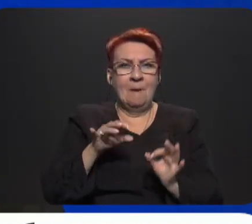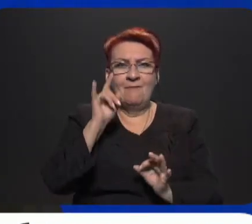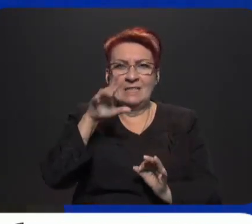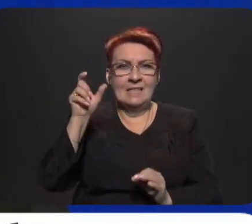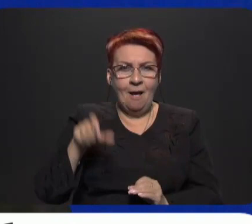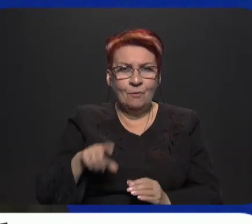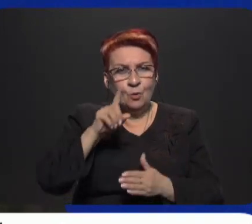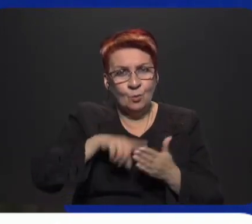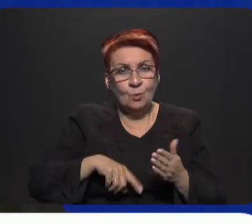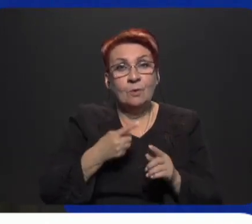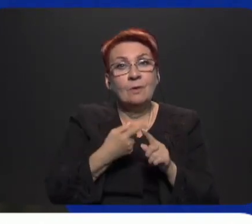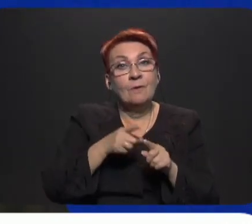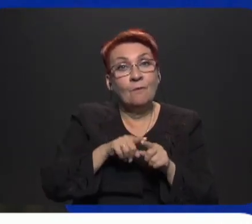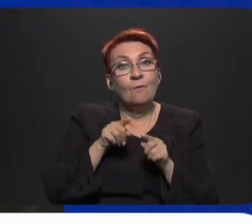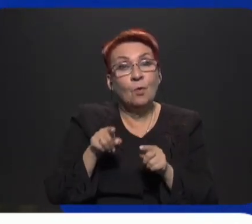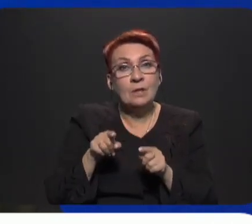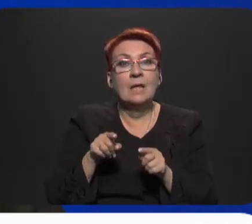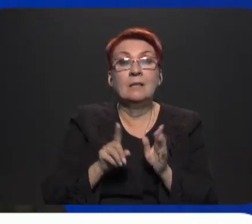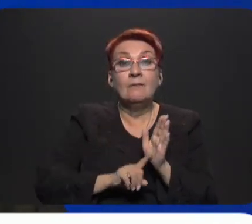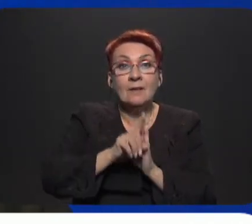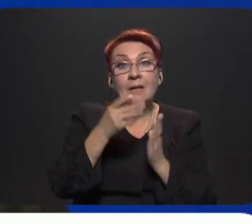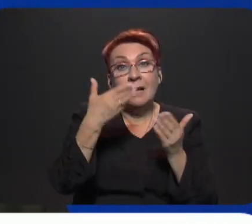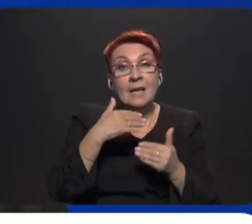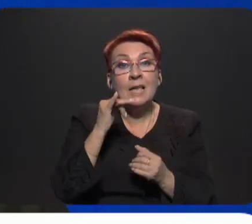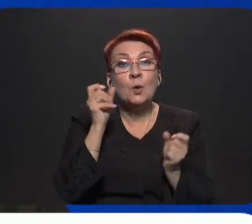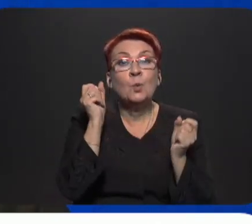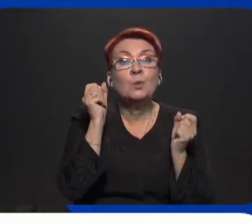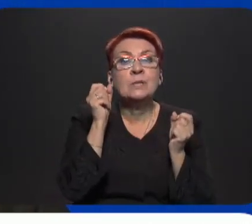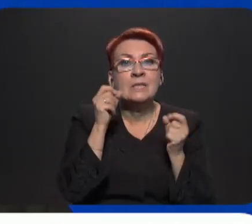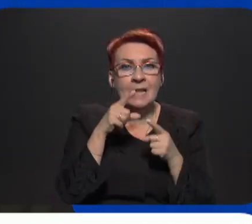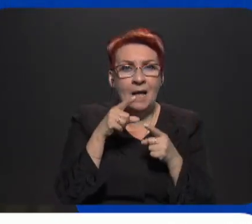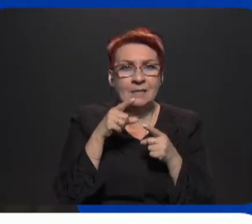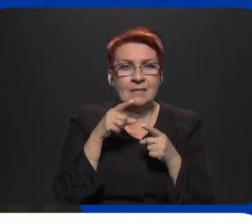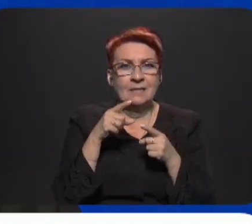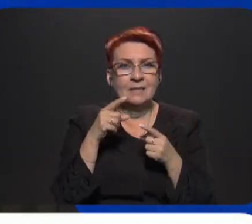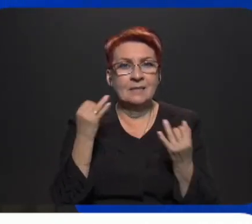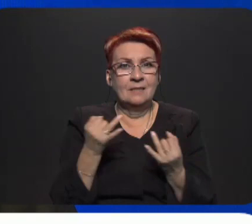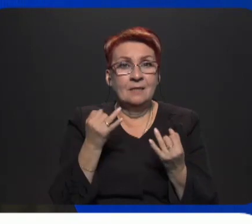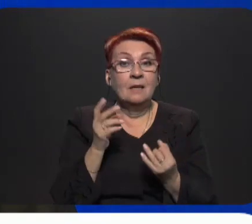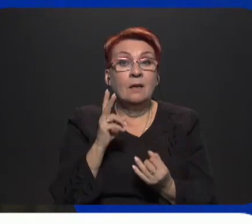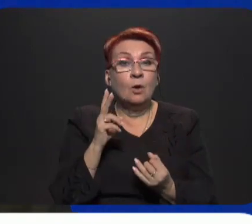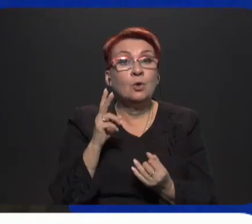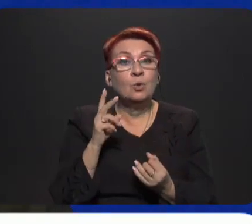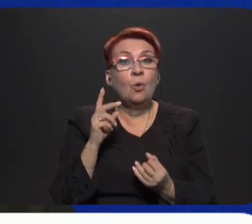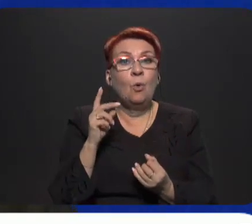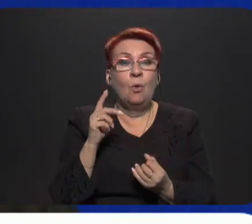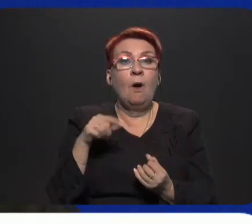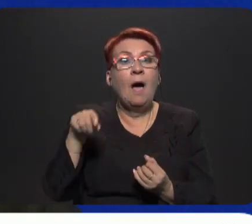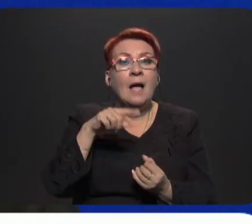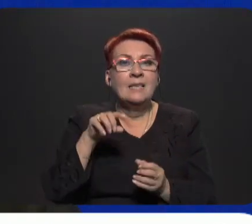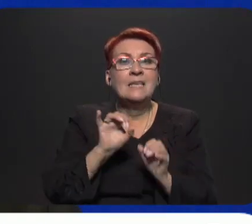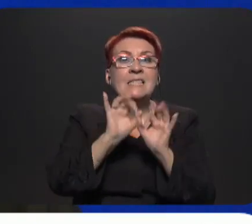особенно православному христианину, вот это, вот приступить к этому и узнать, кто они, святые